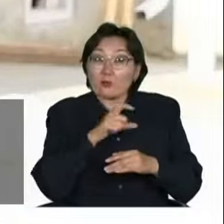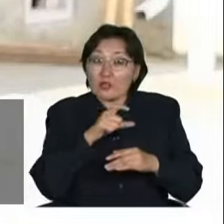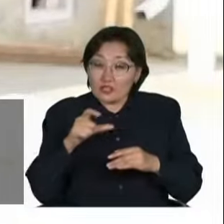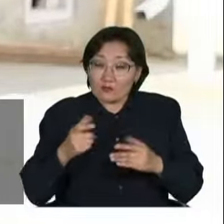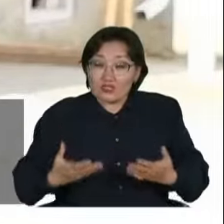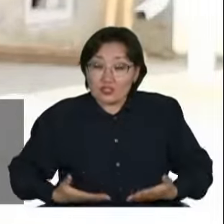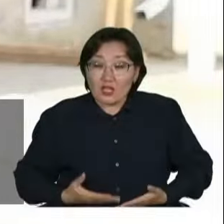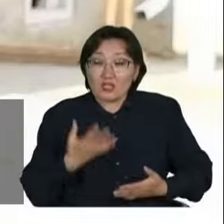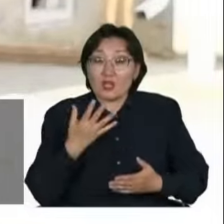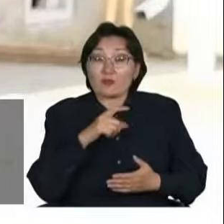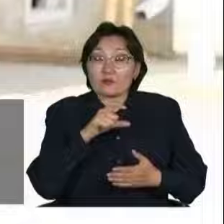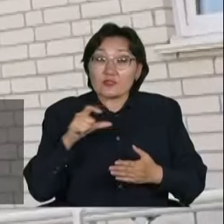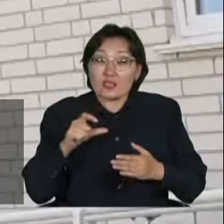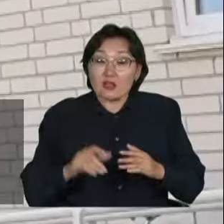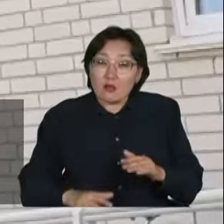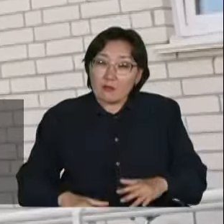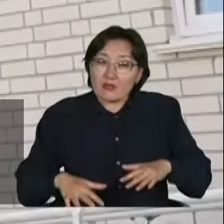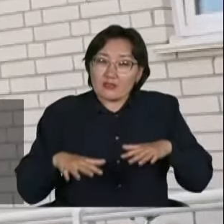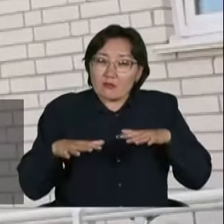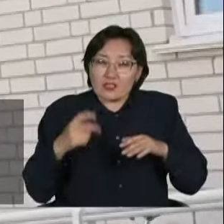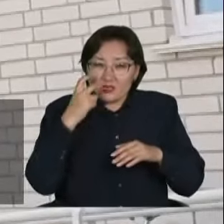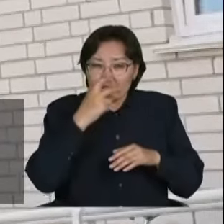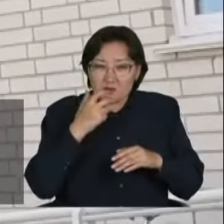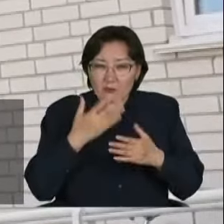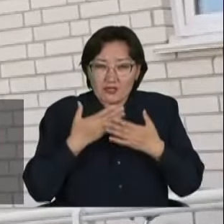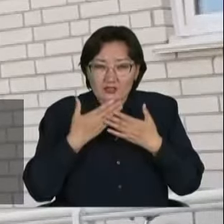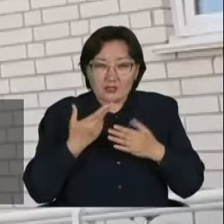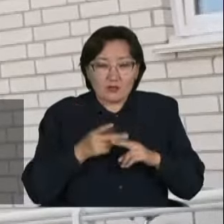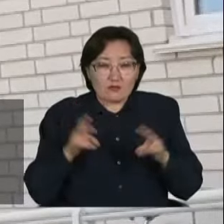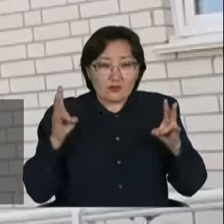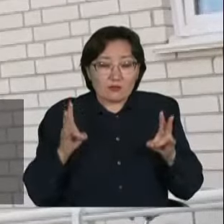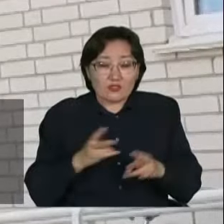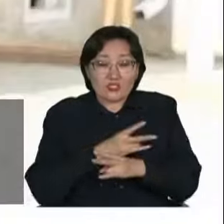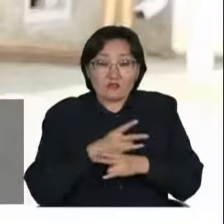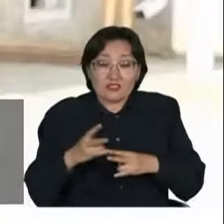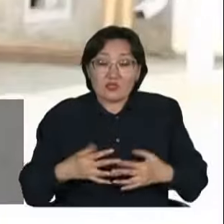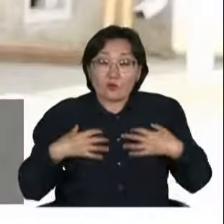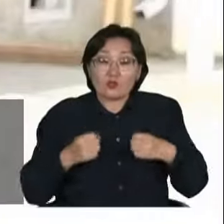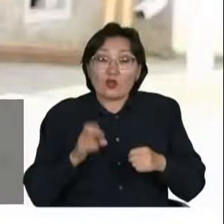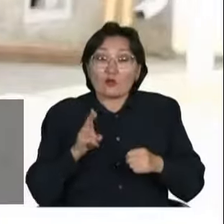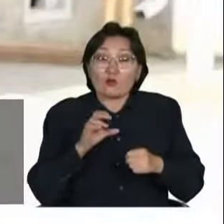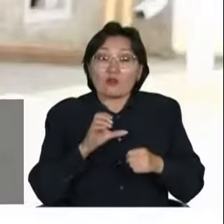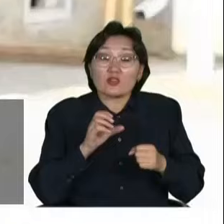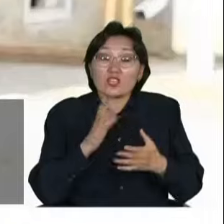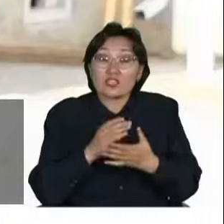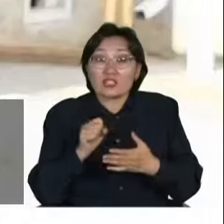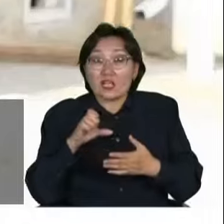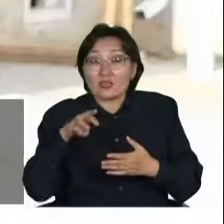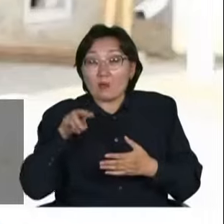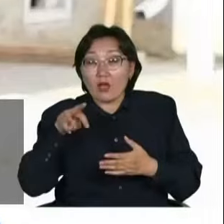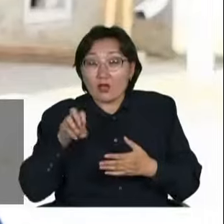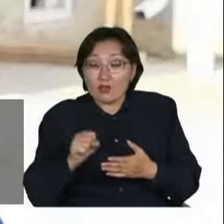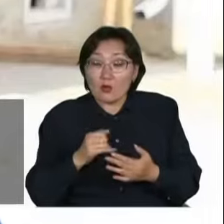на пятом вот поднимается вот этот запах до пятого этажа. Это вредит здоровью. У кого-то астма, у кого-то этот. У меня вот ребенок